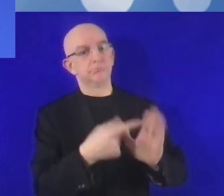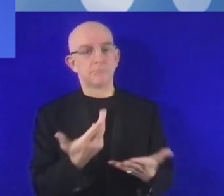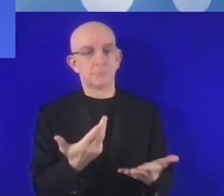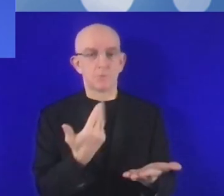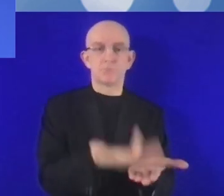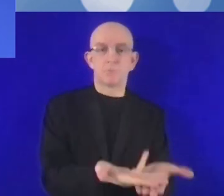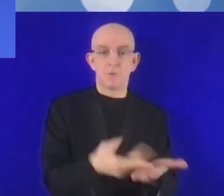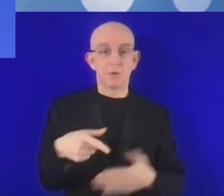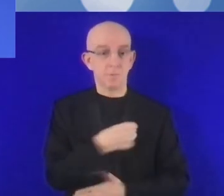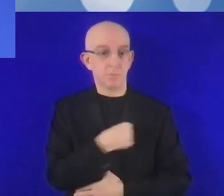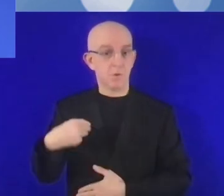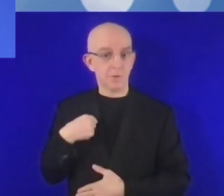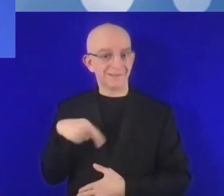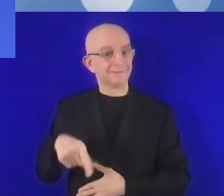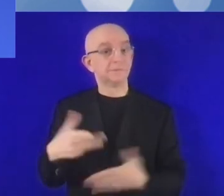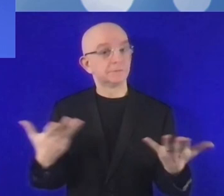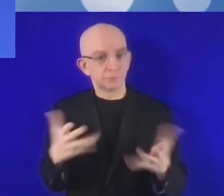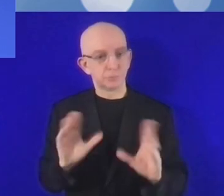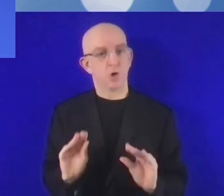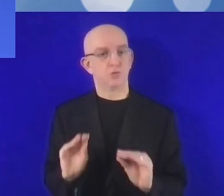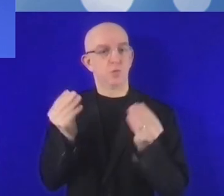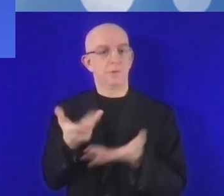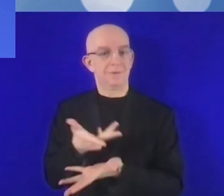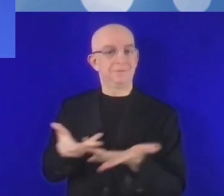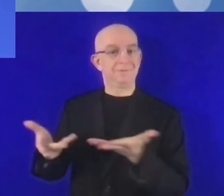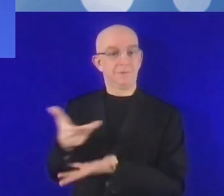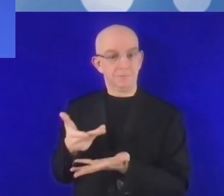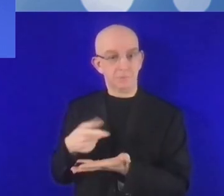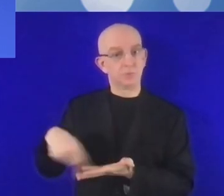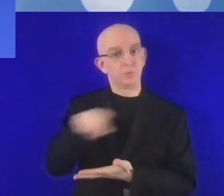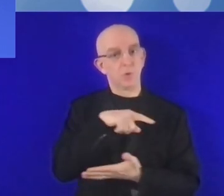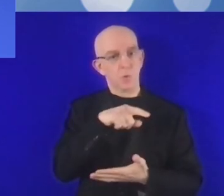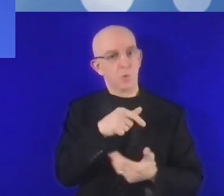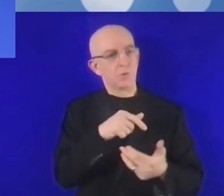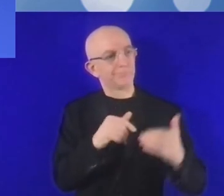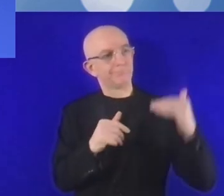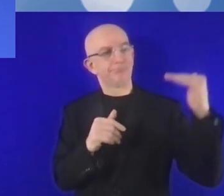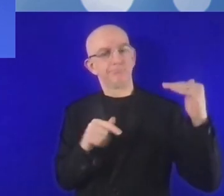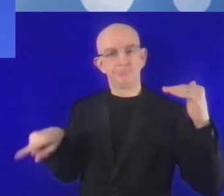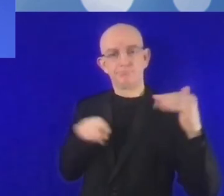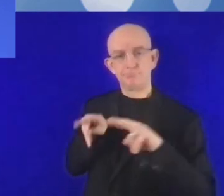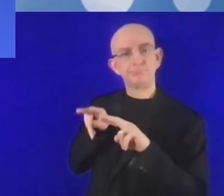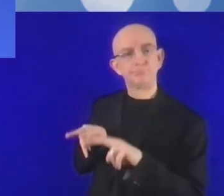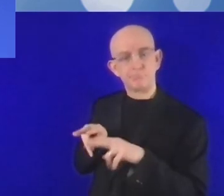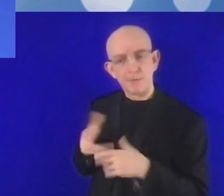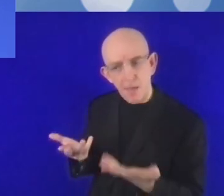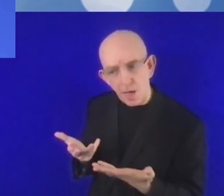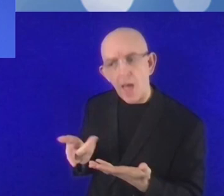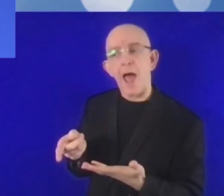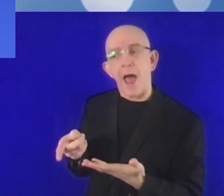опытных кадров с молодежью, с теми, кто сейчас выходят на рынок труда, и